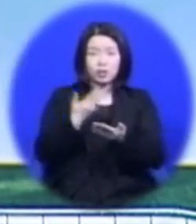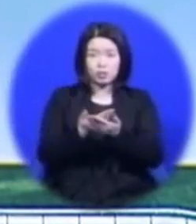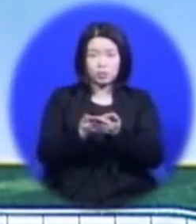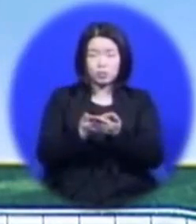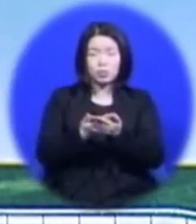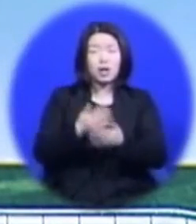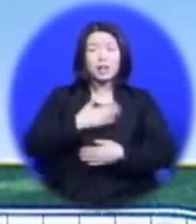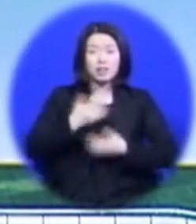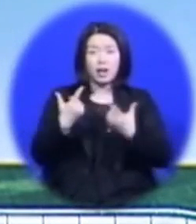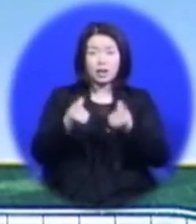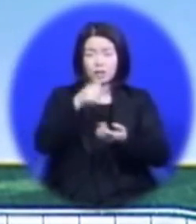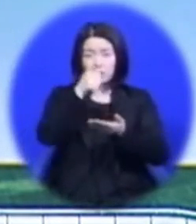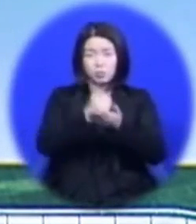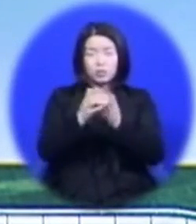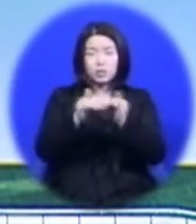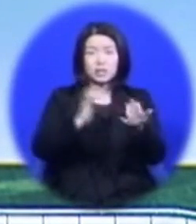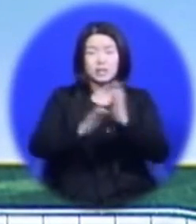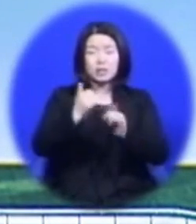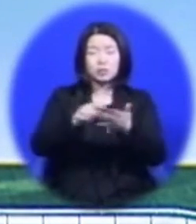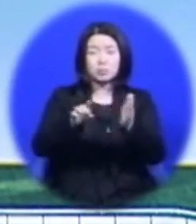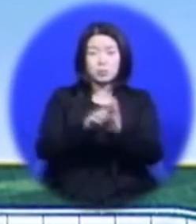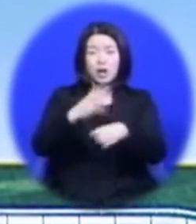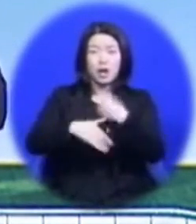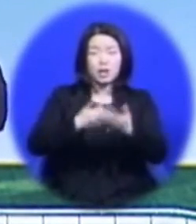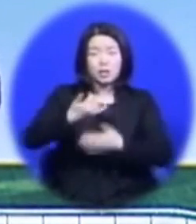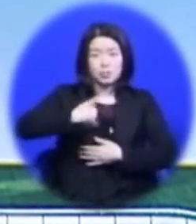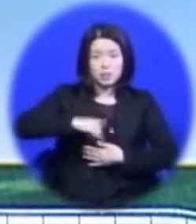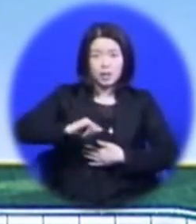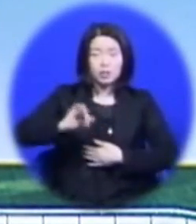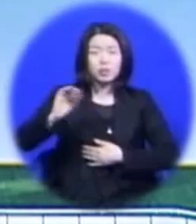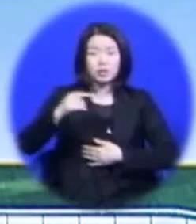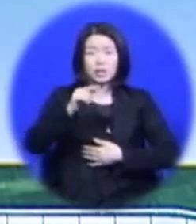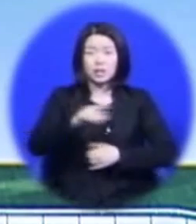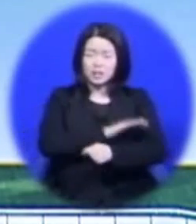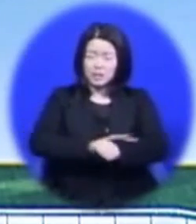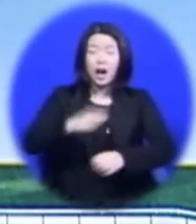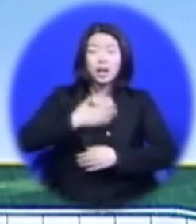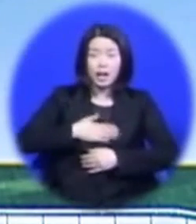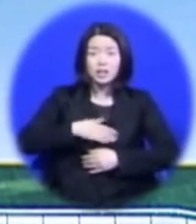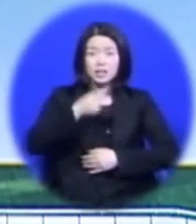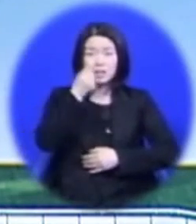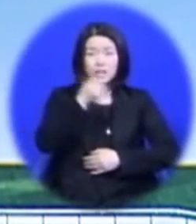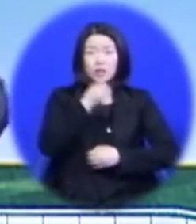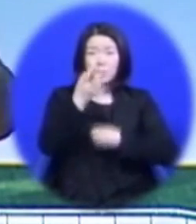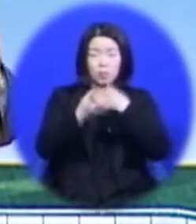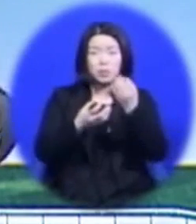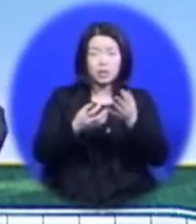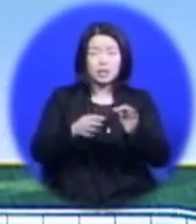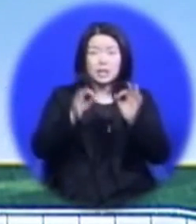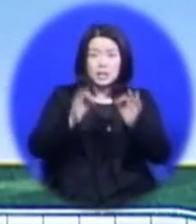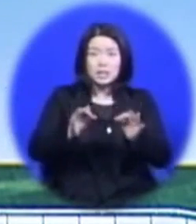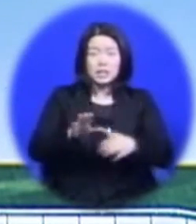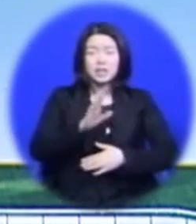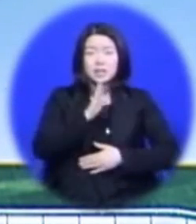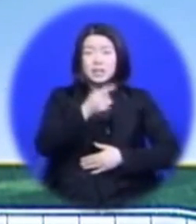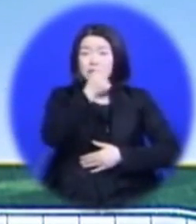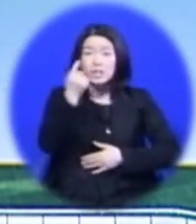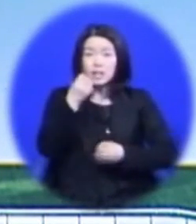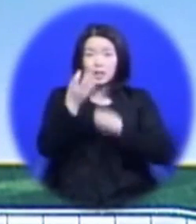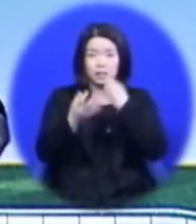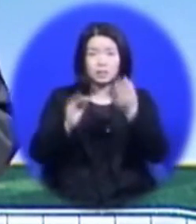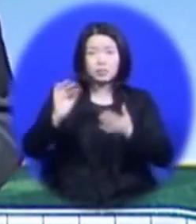예수를 믿어 하나님 자녀가 되었다는 너무나 잘 아는 이 간증이 이제 진짜 간증이 되게